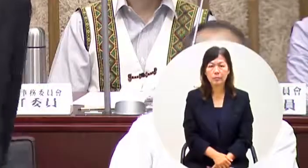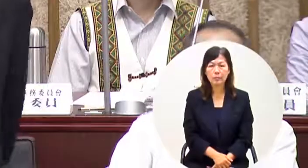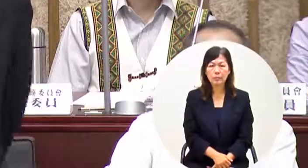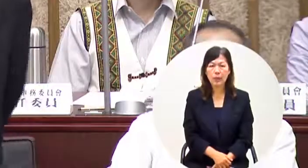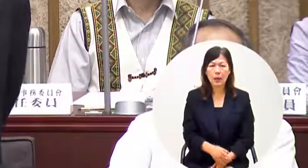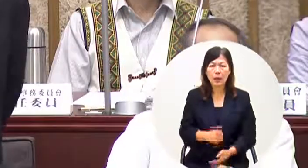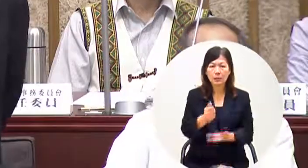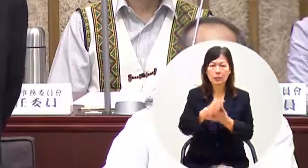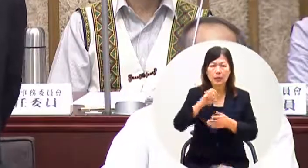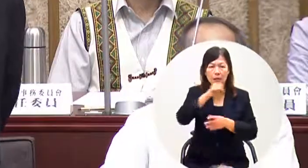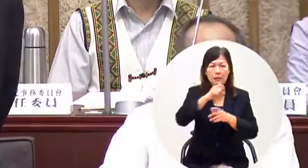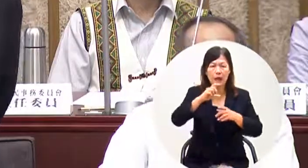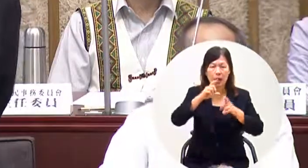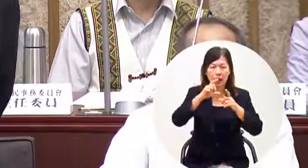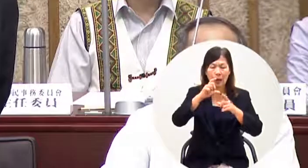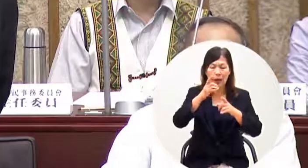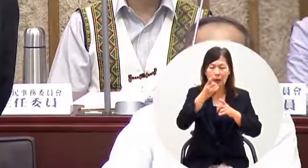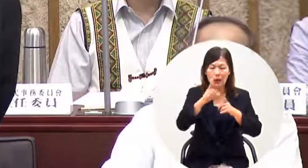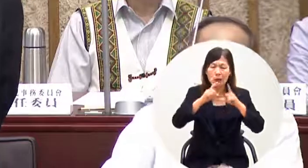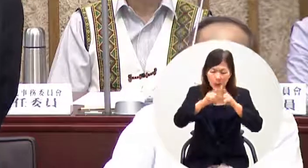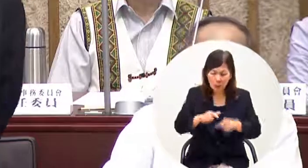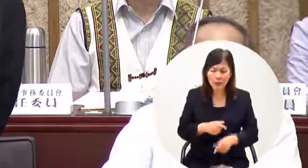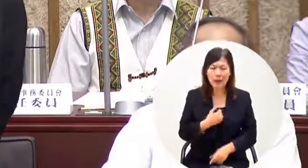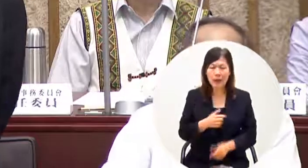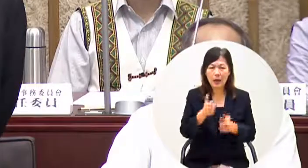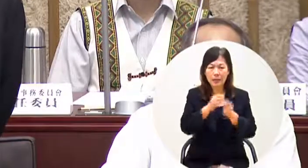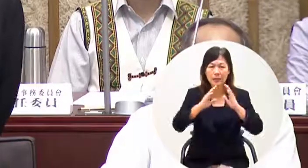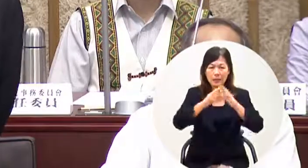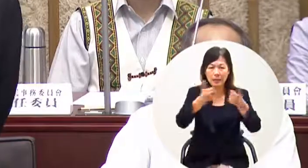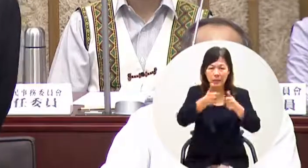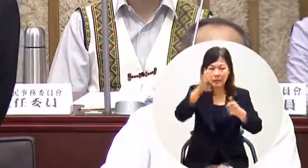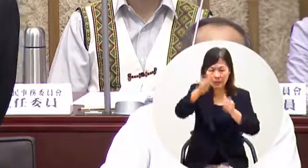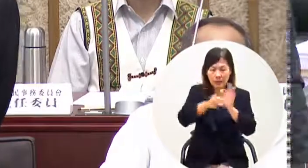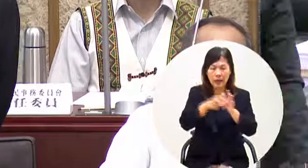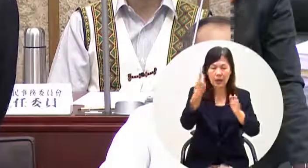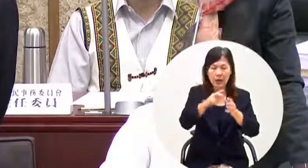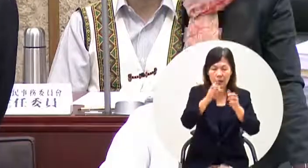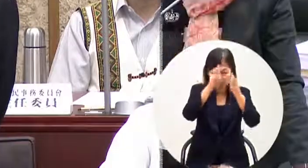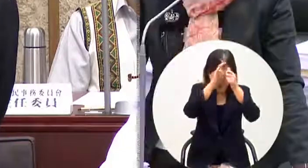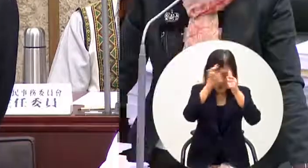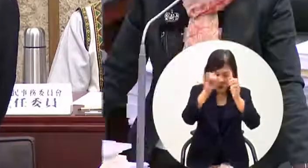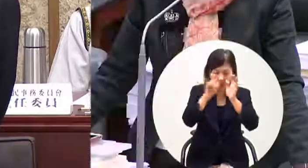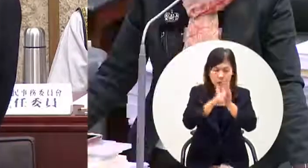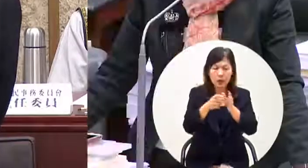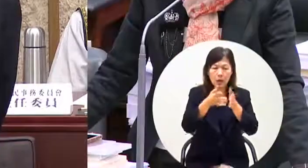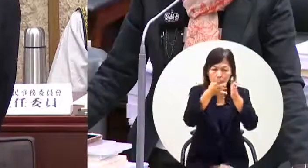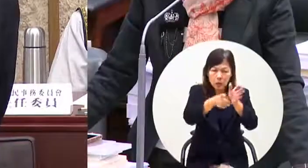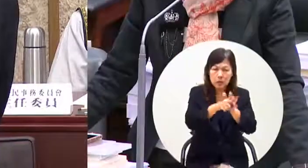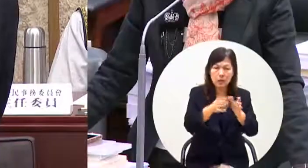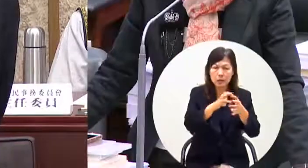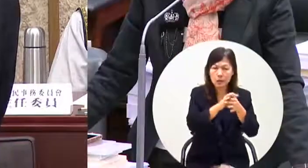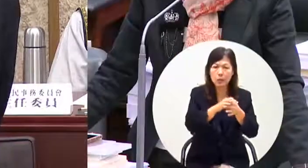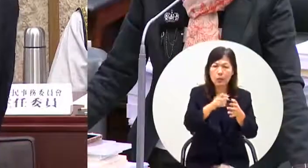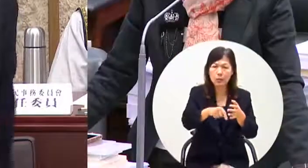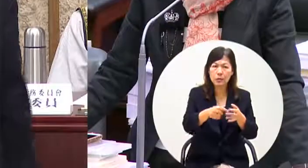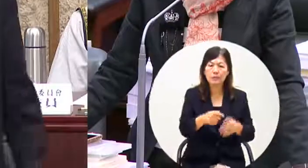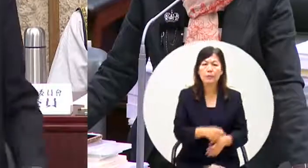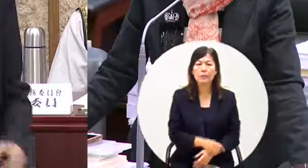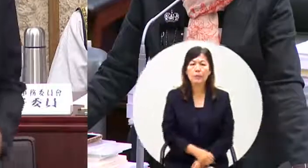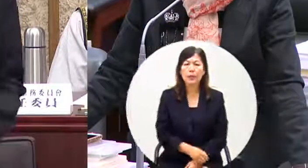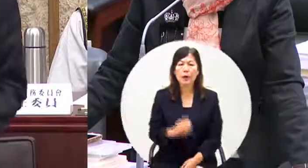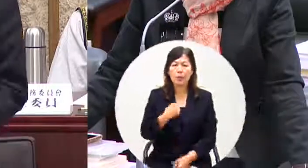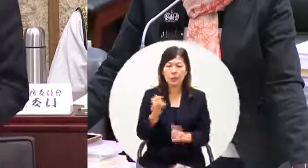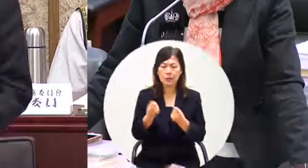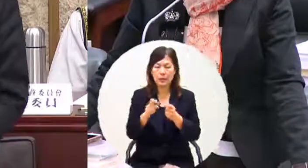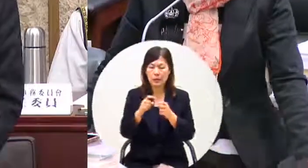多谢余长，多谢柯议员对着大社区段征收的关心吼。 我甲伫即个只家己员做做一个